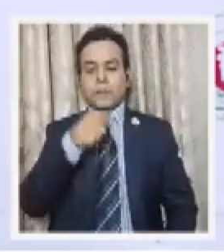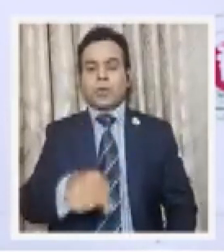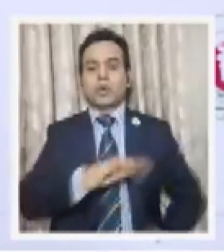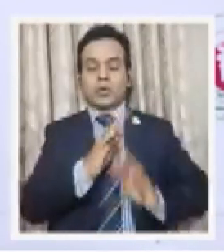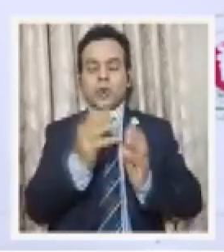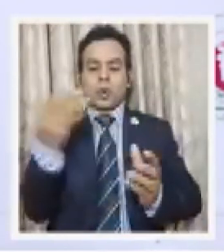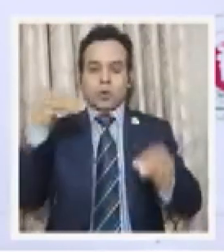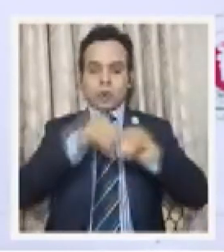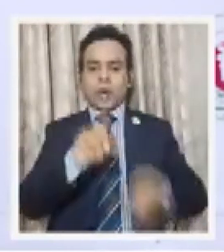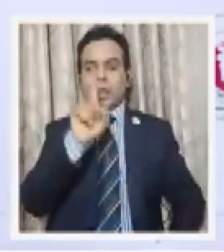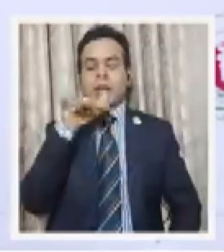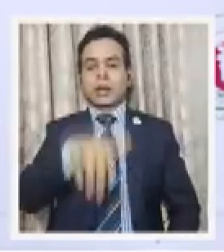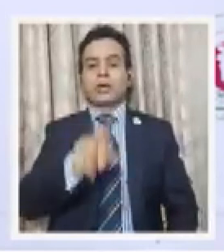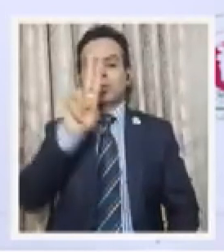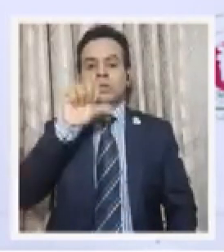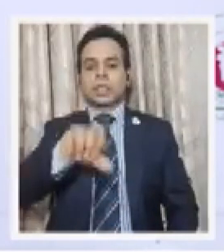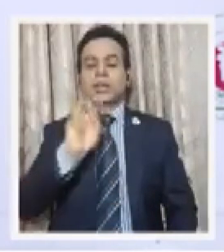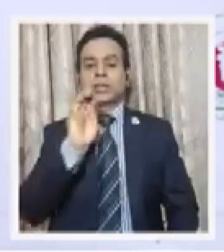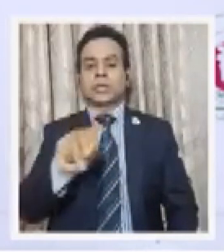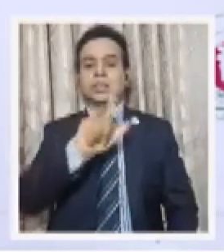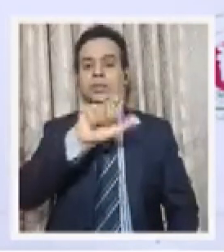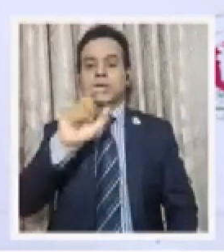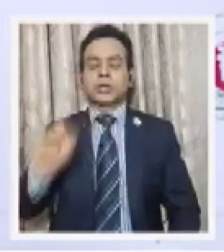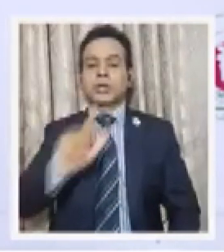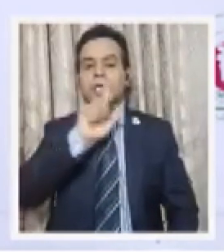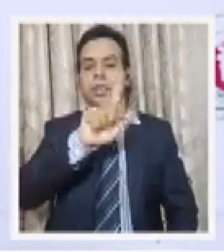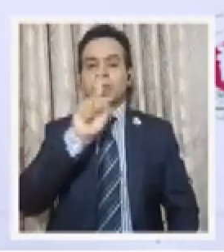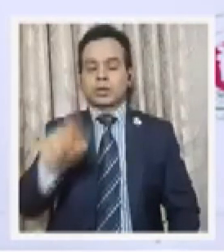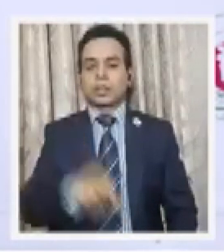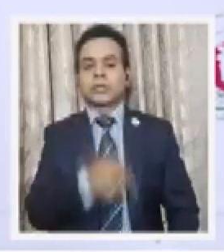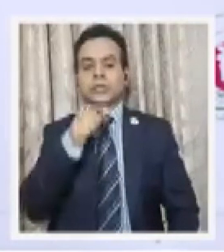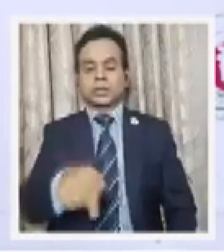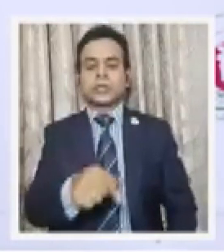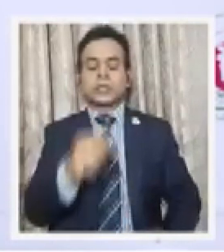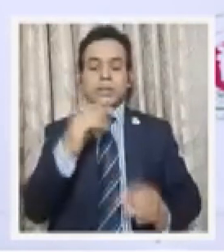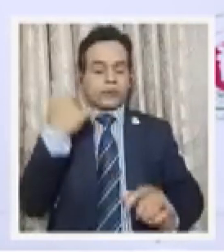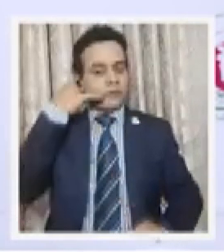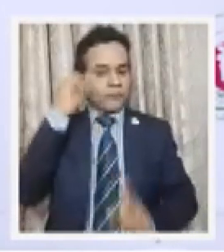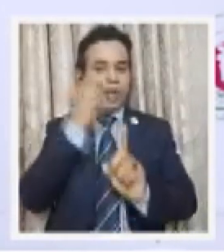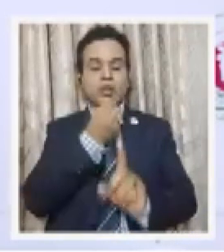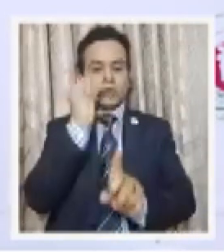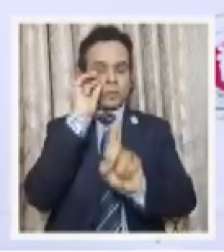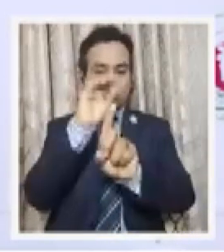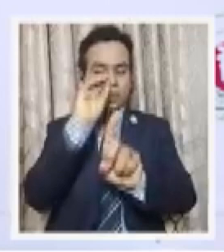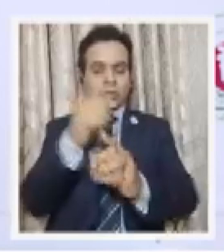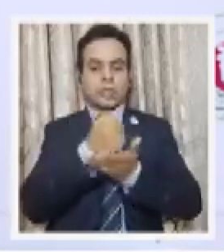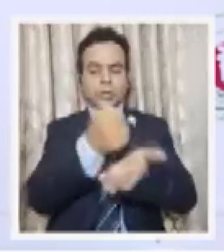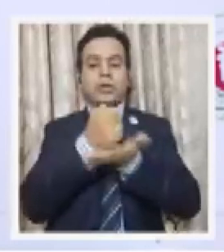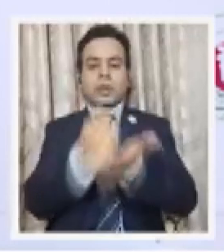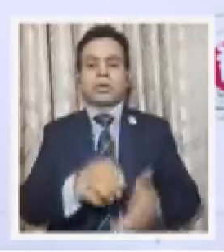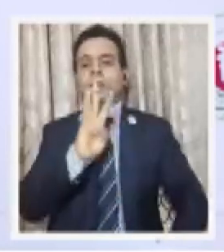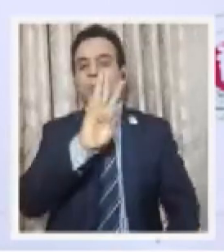24 ঘন্টায় 3টি আন্তর্জাতিক বিমানবন্দরে স্ক্রিনিং করা হয়েছে 2,209 জনকে, সকল স্থল বন্দরে 242 জনকে এবং 2টি সমুদ্র